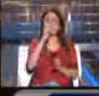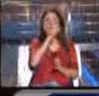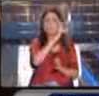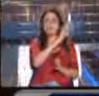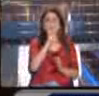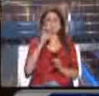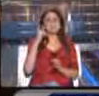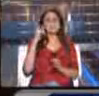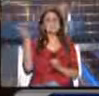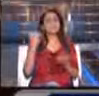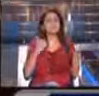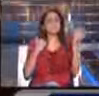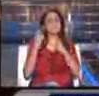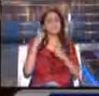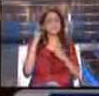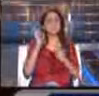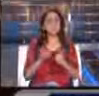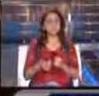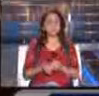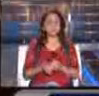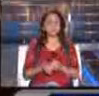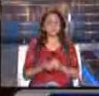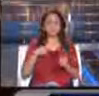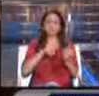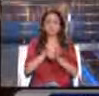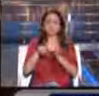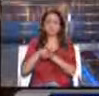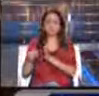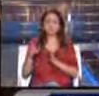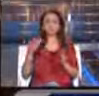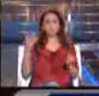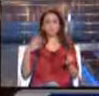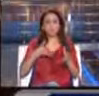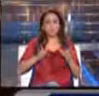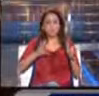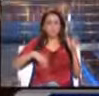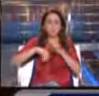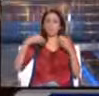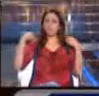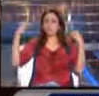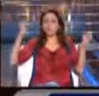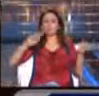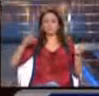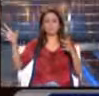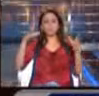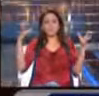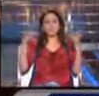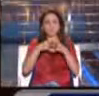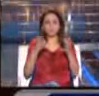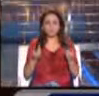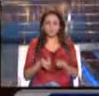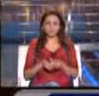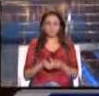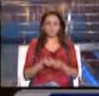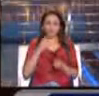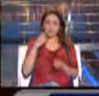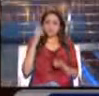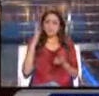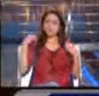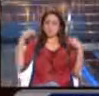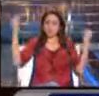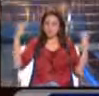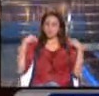كلها تسمعني، محدش عايز يسمعني، مش عايز فتنه غير رياضيين. انا اول مره اشوف مشكله الاطراف كلها ليها حق، سواء رياضيين